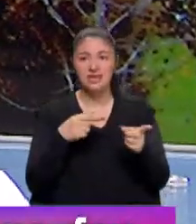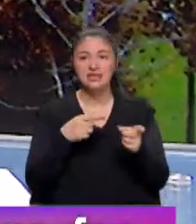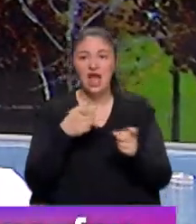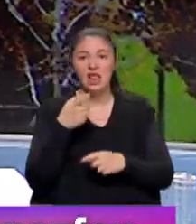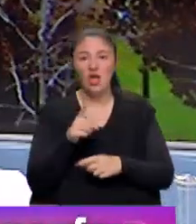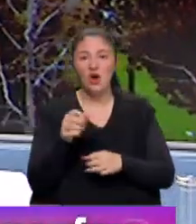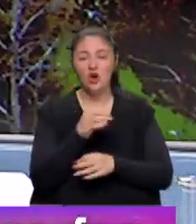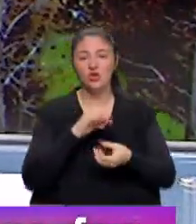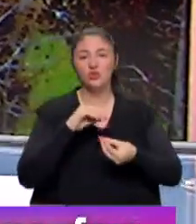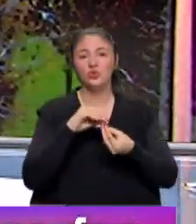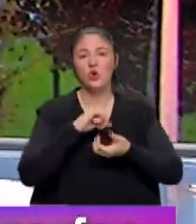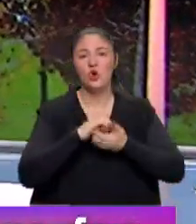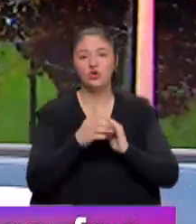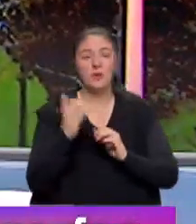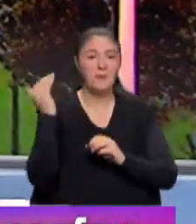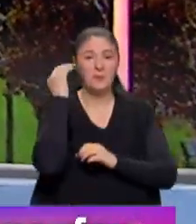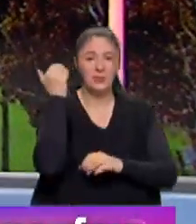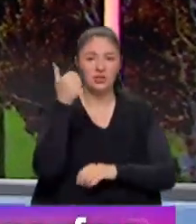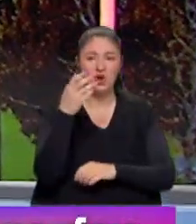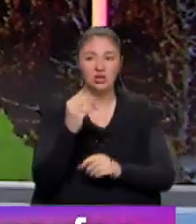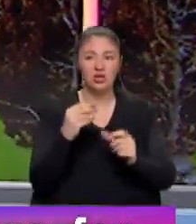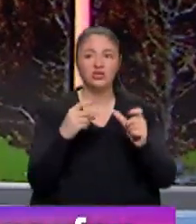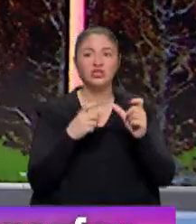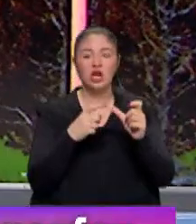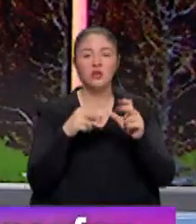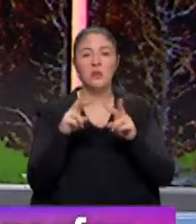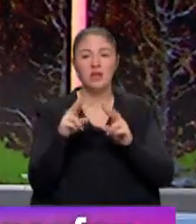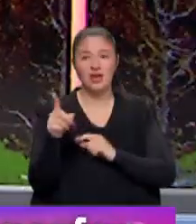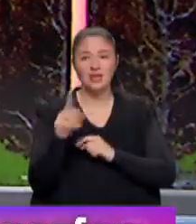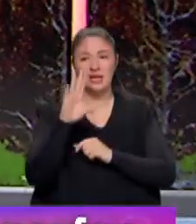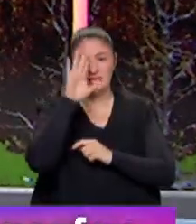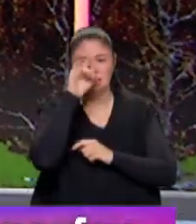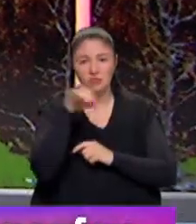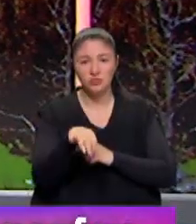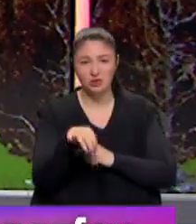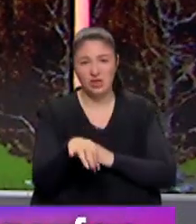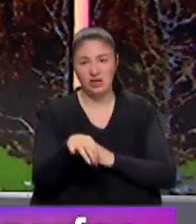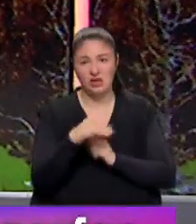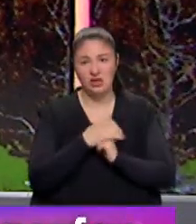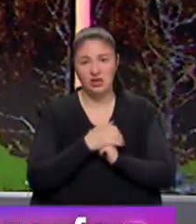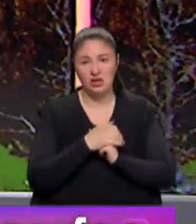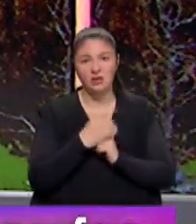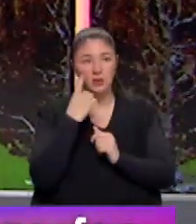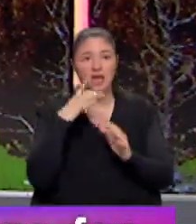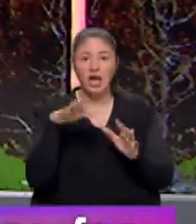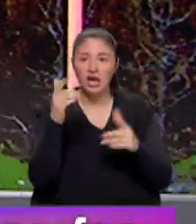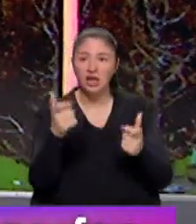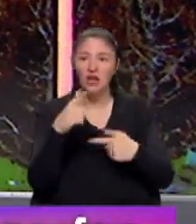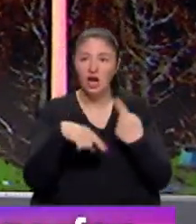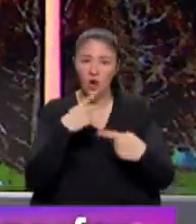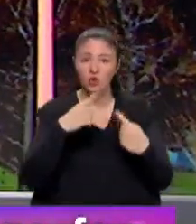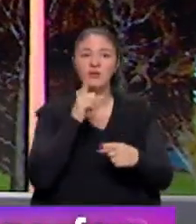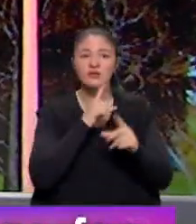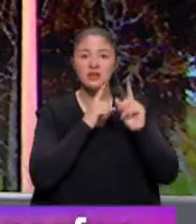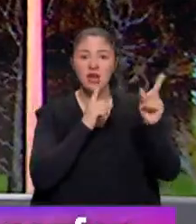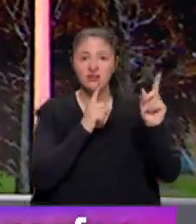silahlı organize suç örgütünün elebaşı olan Shaun Monahan İstanbul'da, bakın her yerde aranıyor,